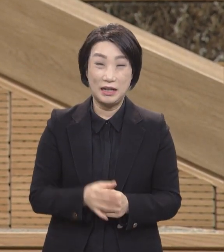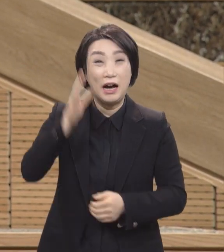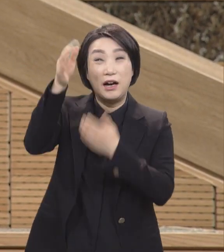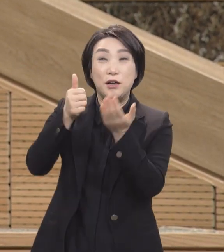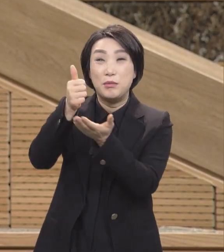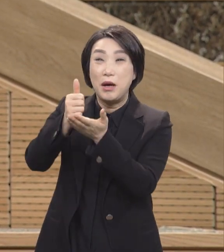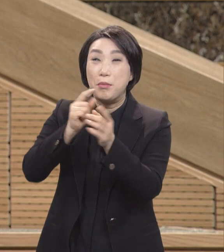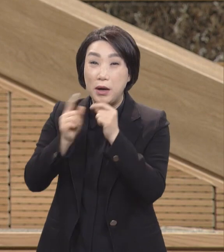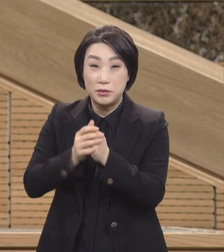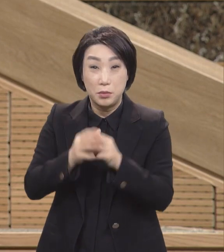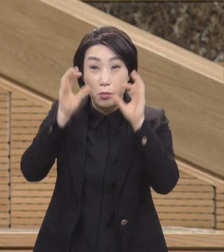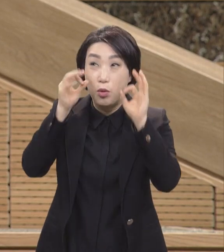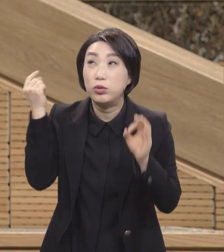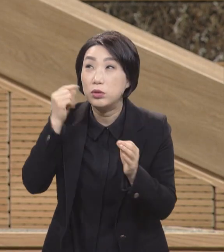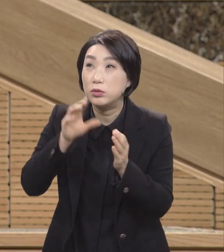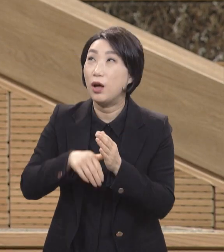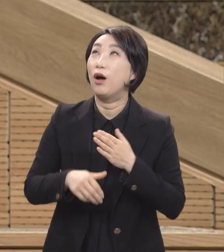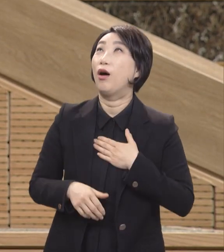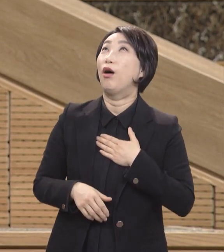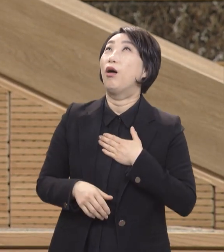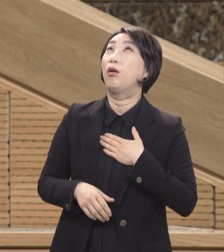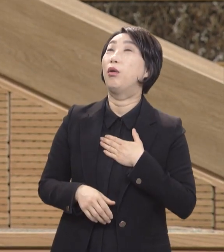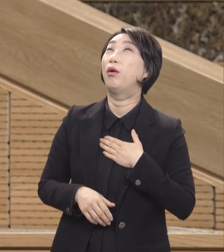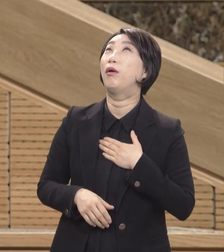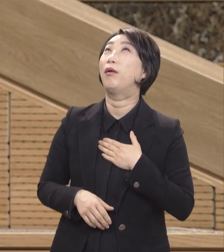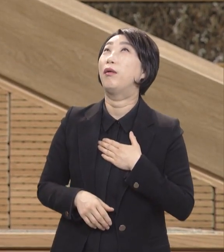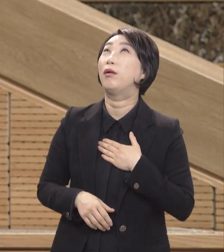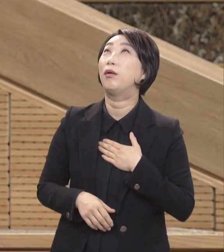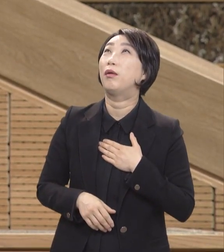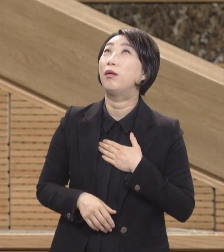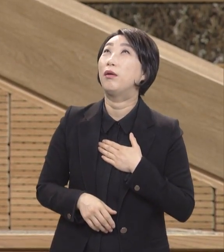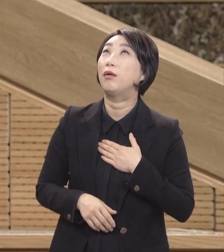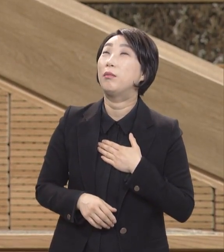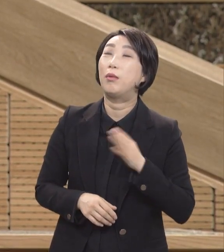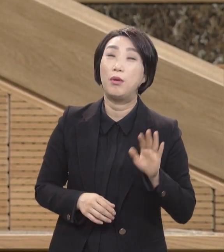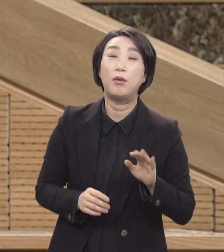하나님 말씀을 들으면 독자를 잊어버리네.